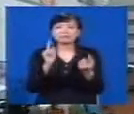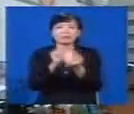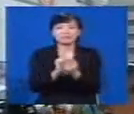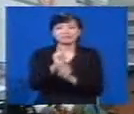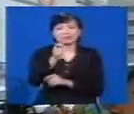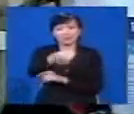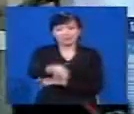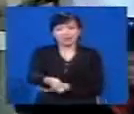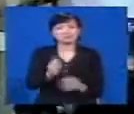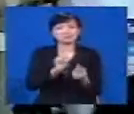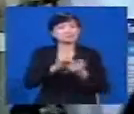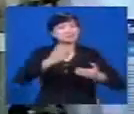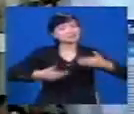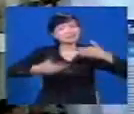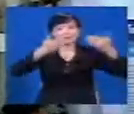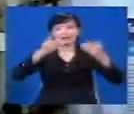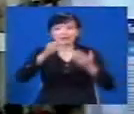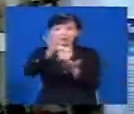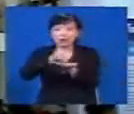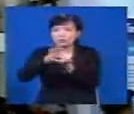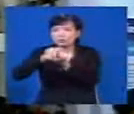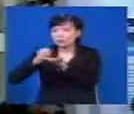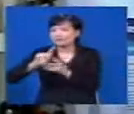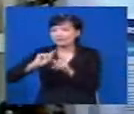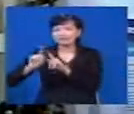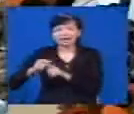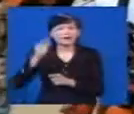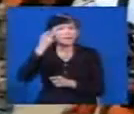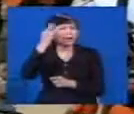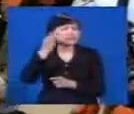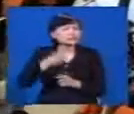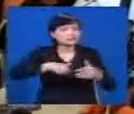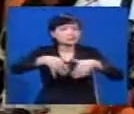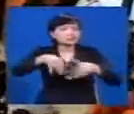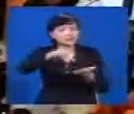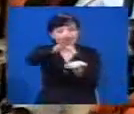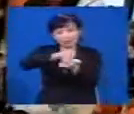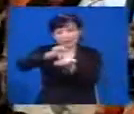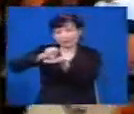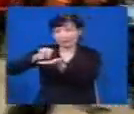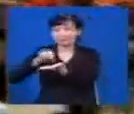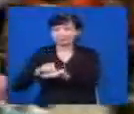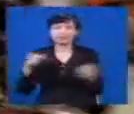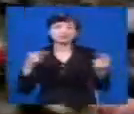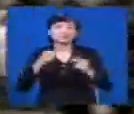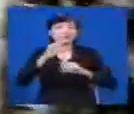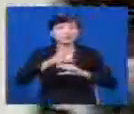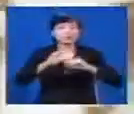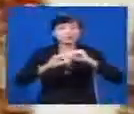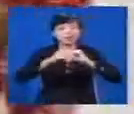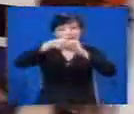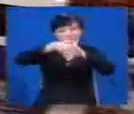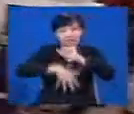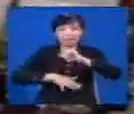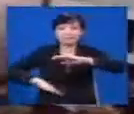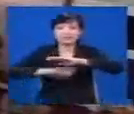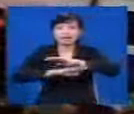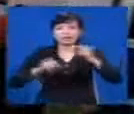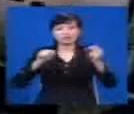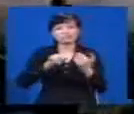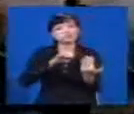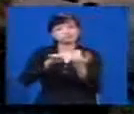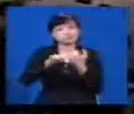ทรรศการเผยแพร่ข้อมูลและเก็บรวบรวมความคิดเห็นของประชาชนในพื้นที่ต่อโครงการพัฒนาโครงสร้างพื้นฐานด้านคมนาค